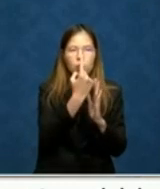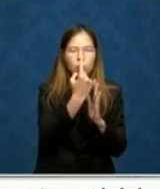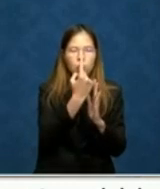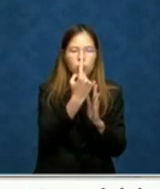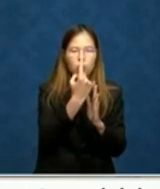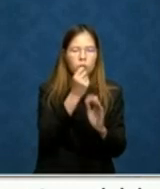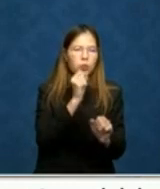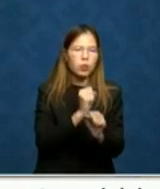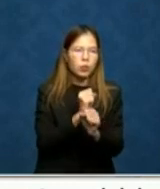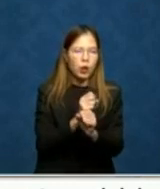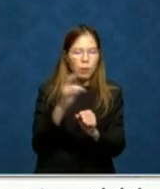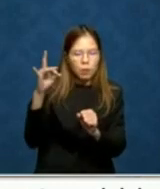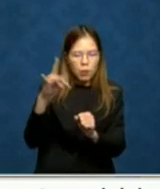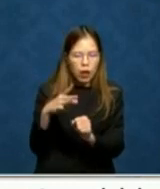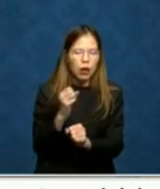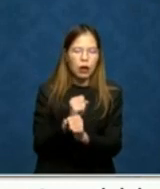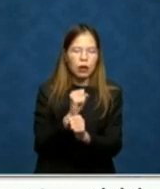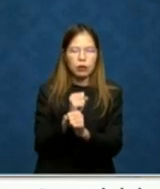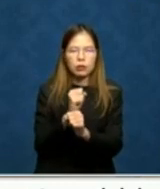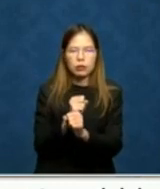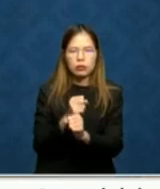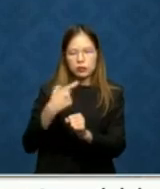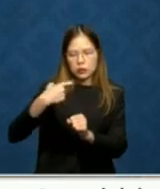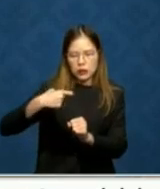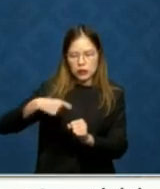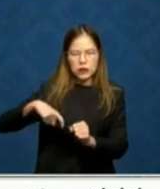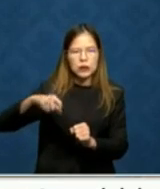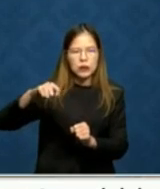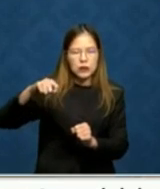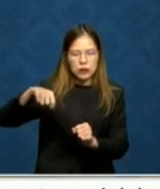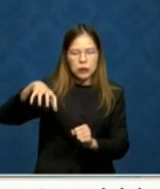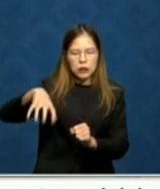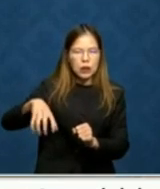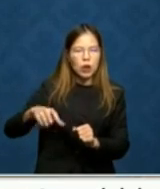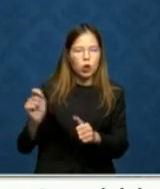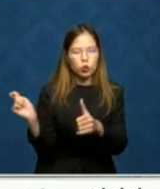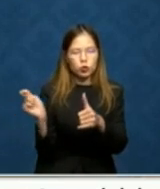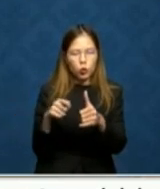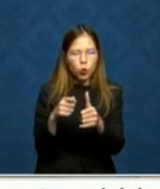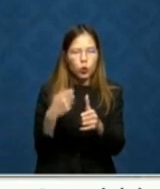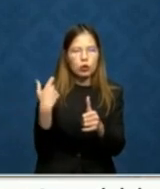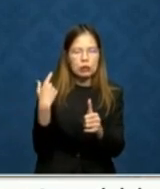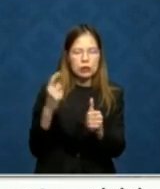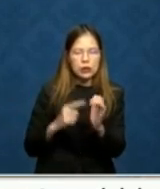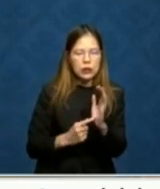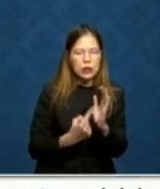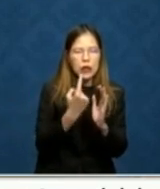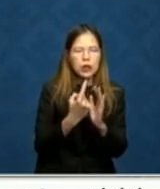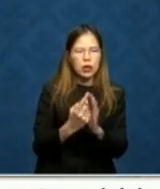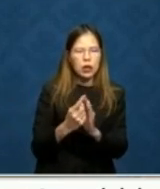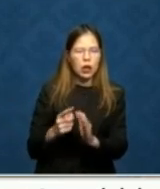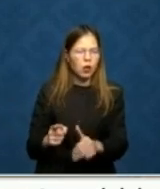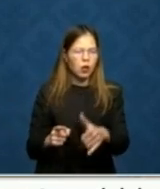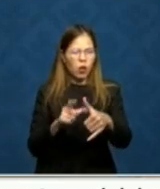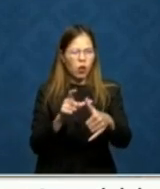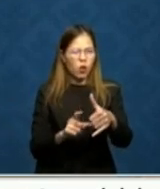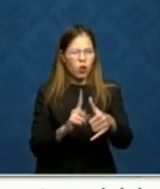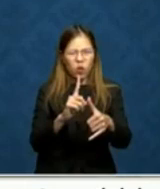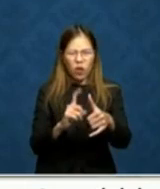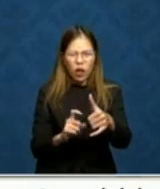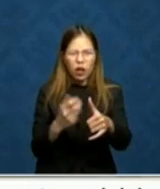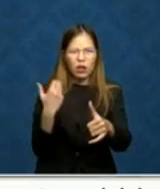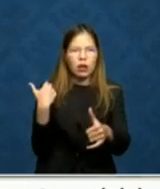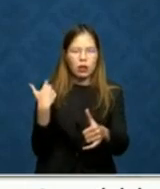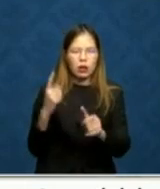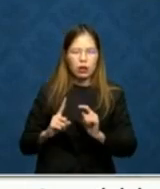บอื่นการตีความที่ผ่านมาของชั้นศาลจะเน้นการลงโทษที่เหตุของการเสียชีวิตแทนการให้โทษการสตอค